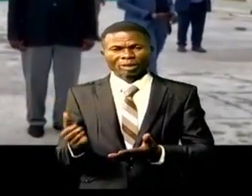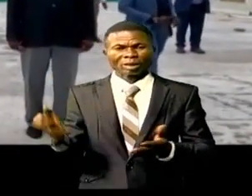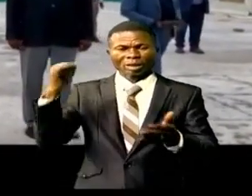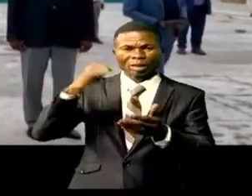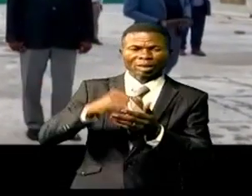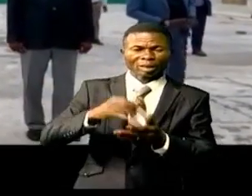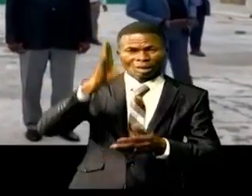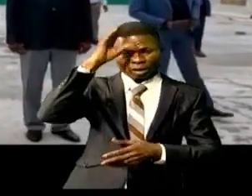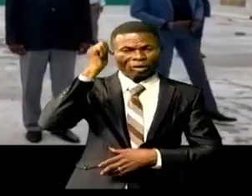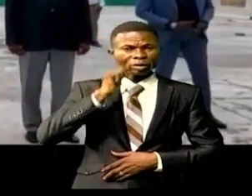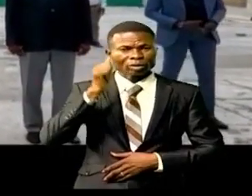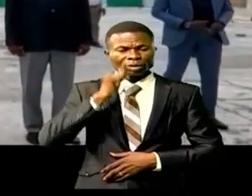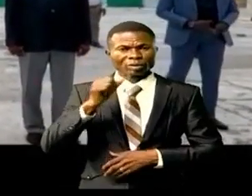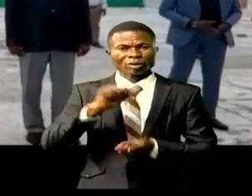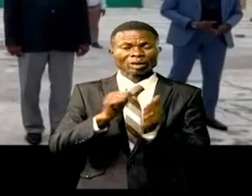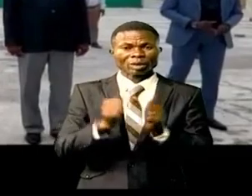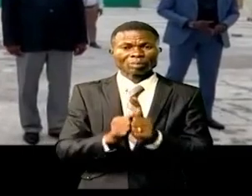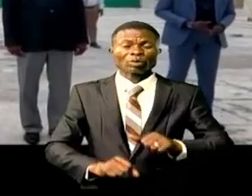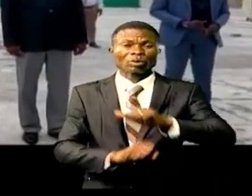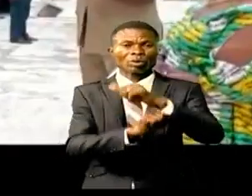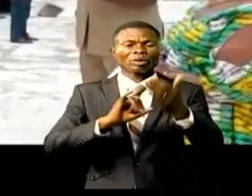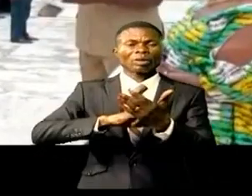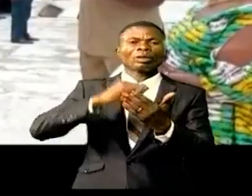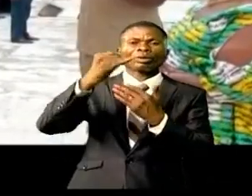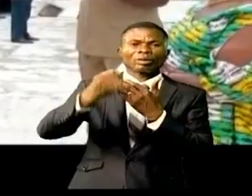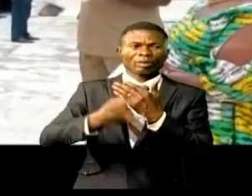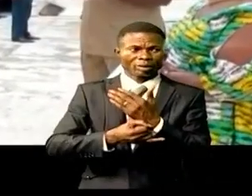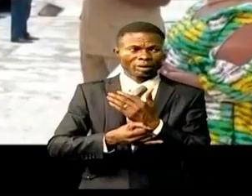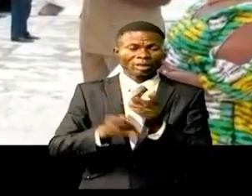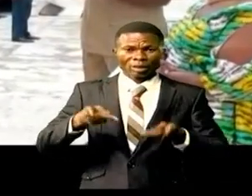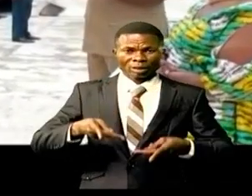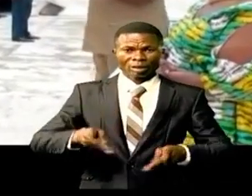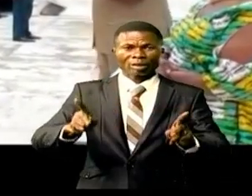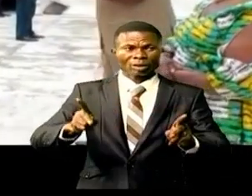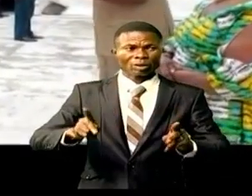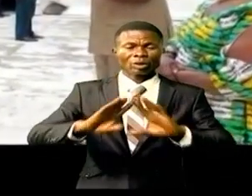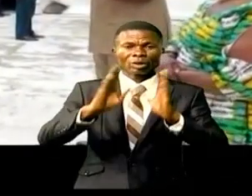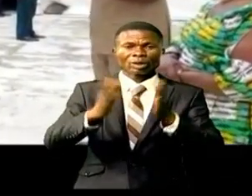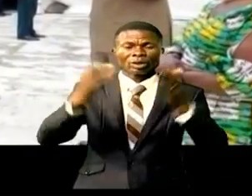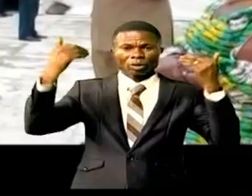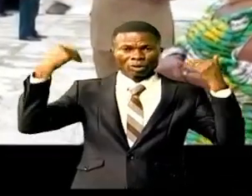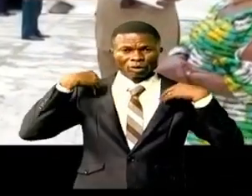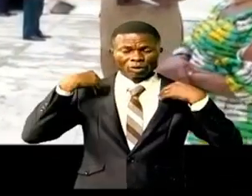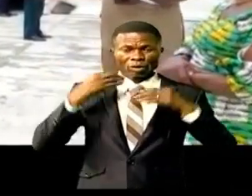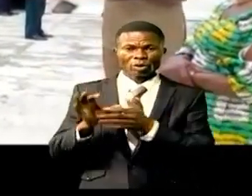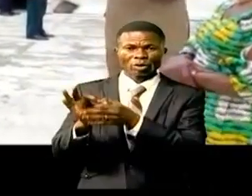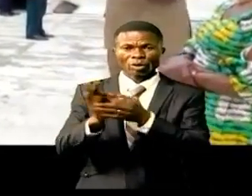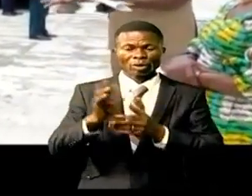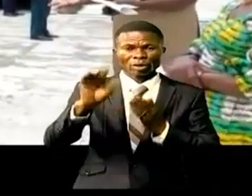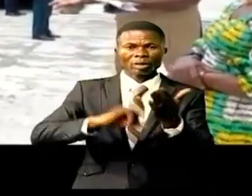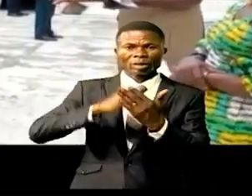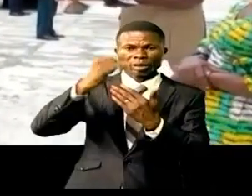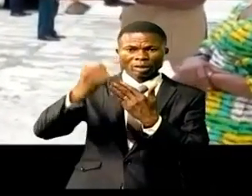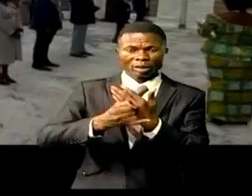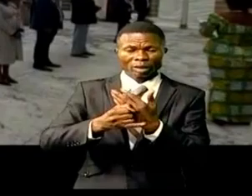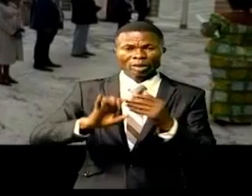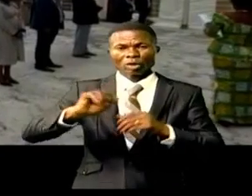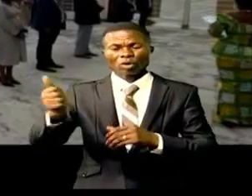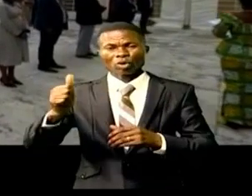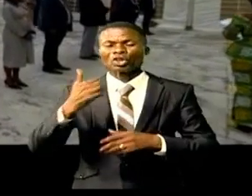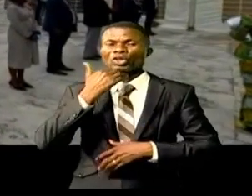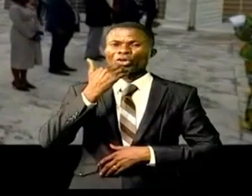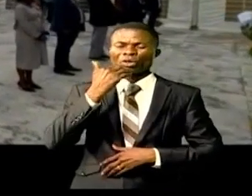genre dans les axes d'intervention du projet vont permettre au cadre des unités de coordination du projet et autres partenaires